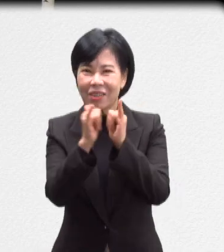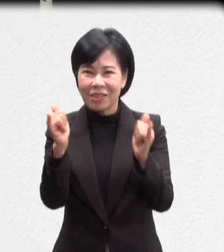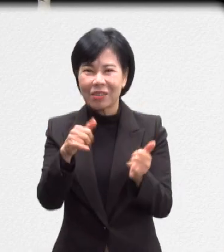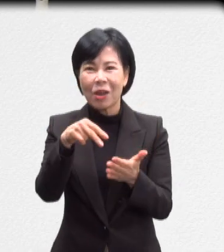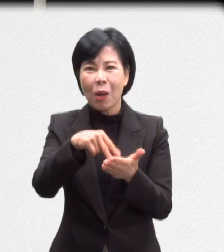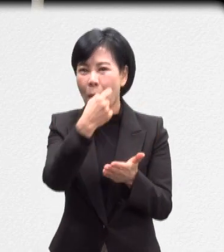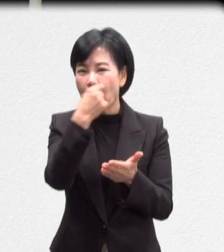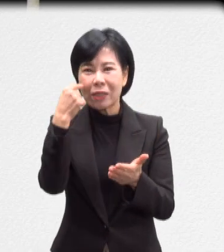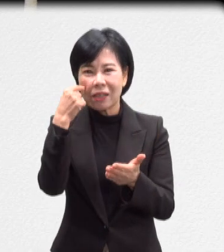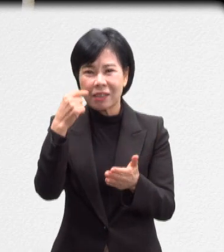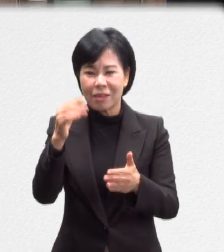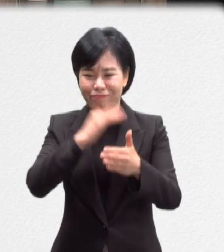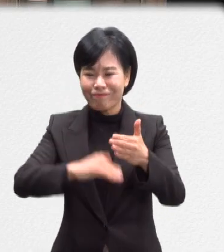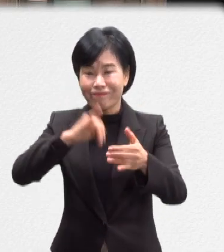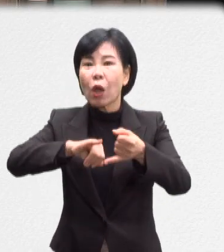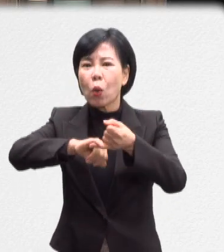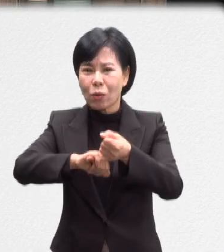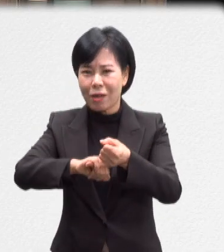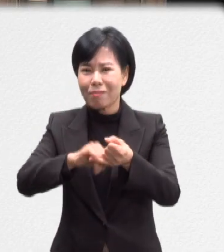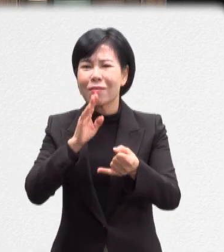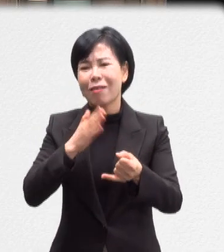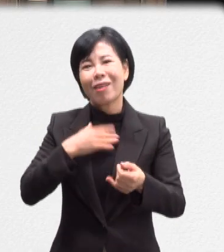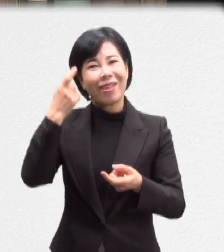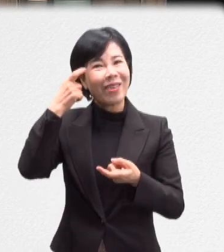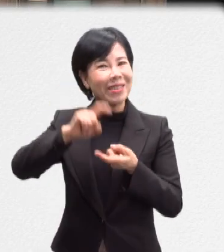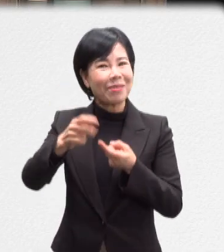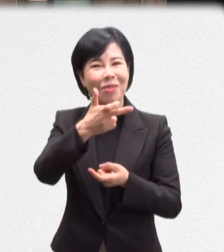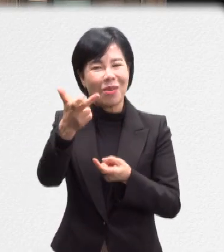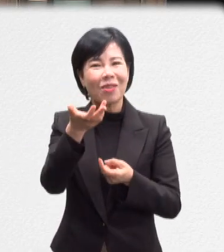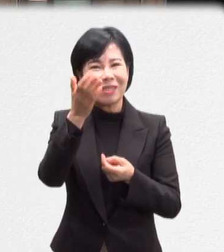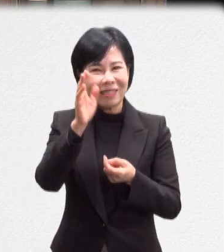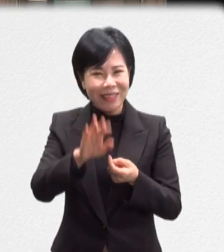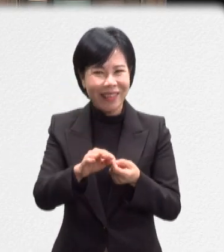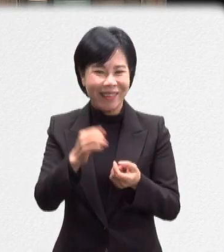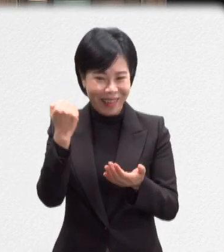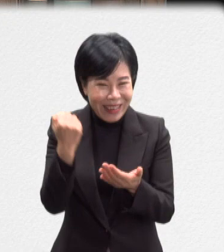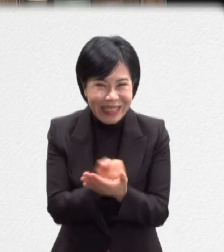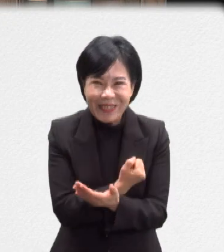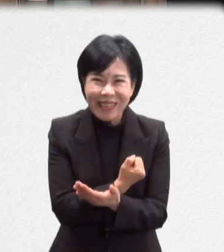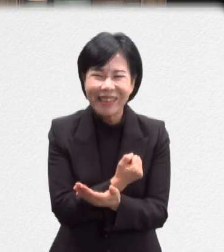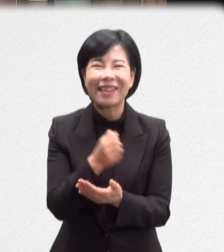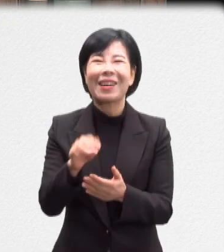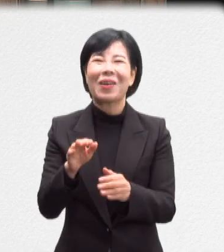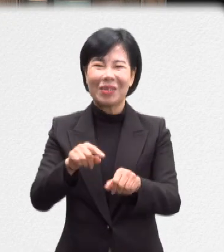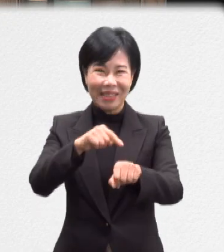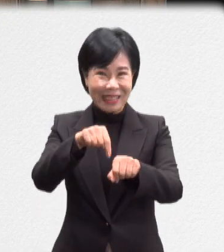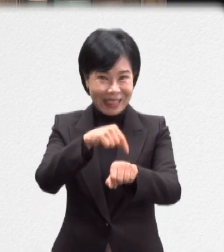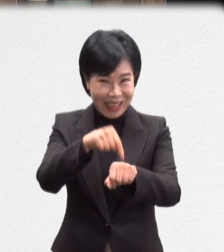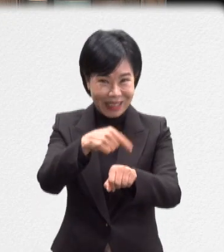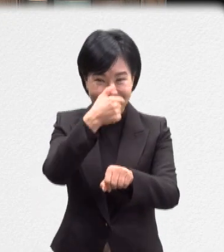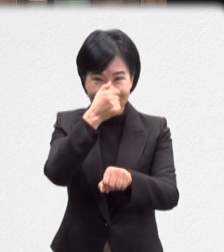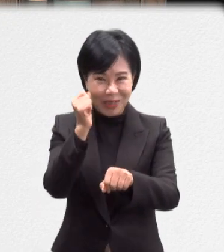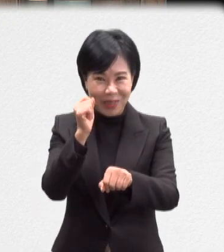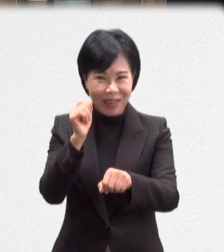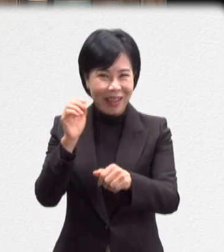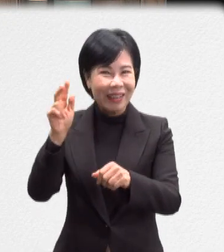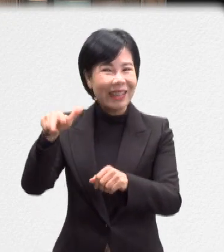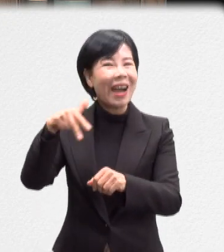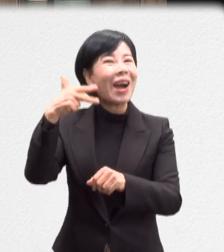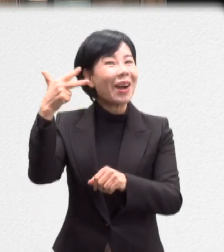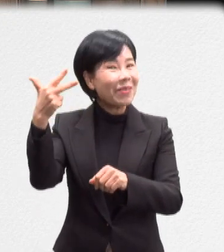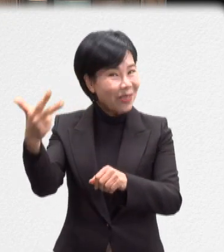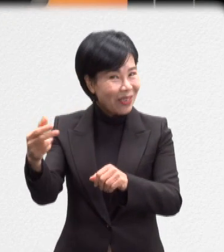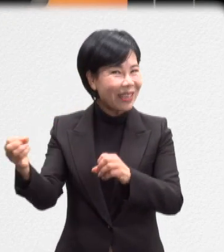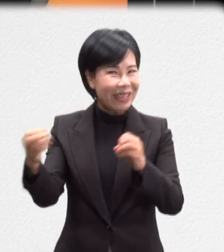도정의 핵심 공약 중 하나이죠. 저도 관심이 많은데요. 아쉽지만 시간 관계상 자세한 정책 이야기는 다음에